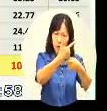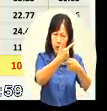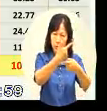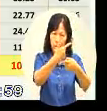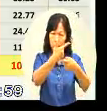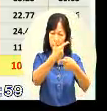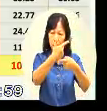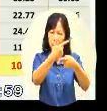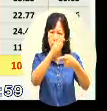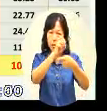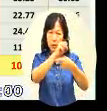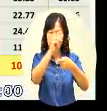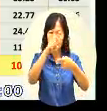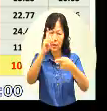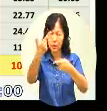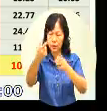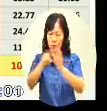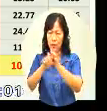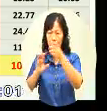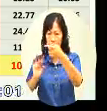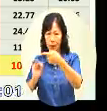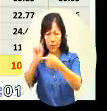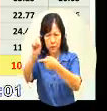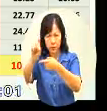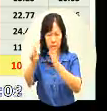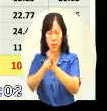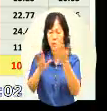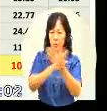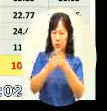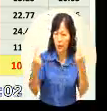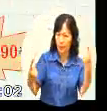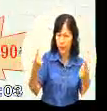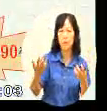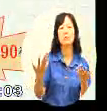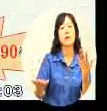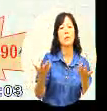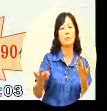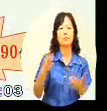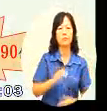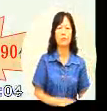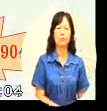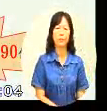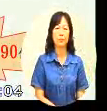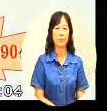6%、10%、15%、跟其他县市比起来呢其实是差不多的。